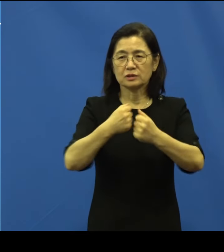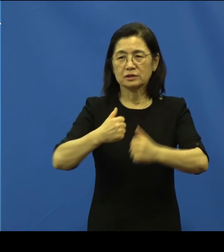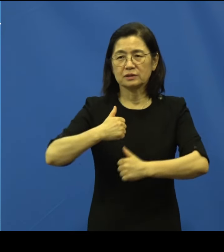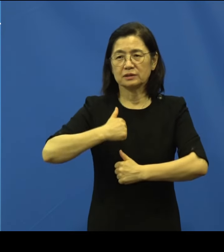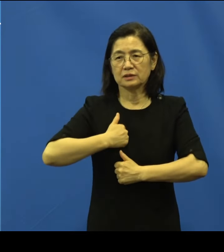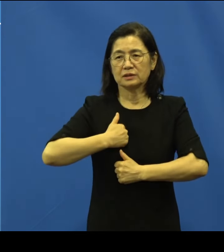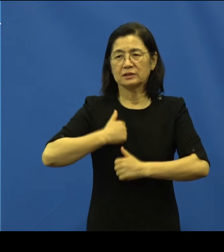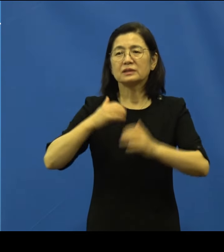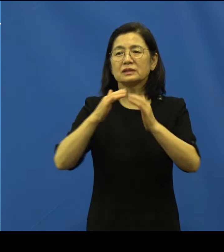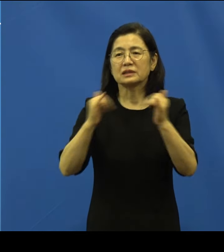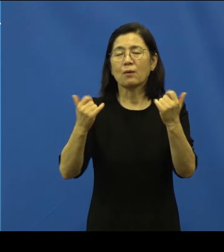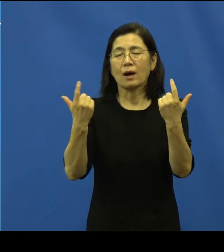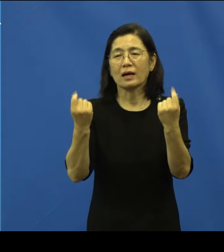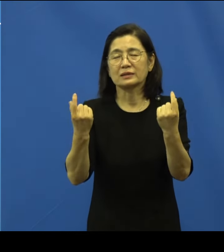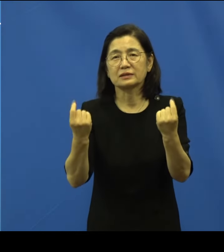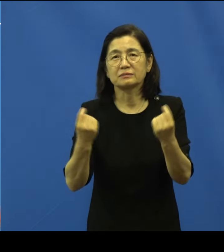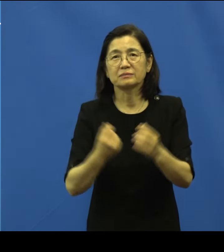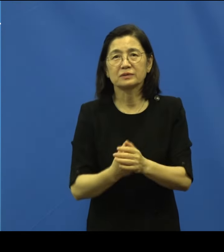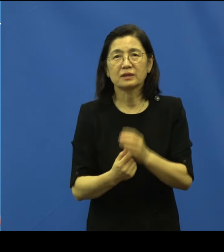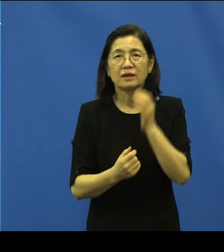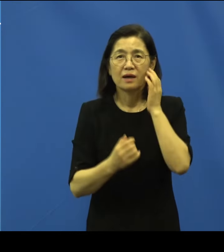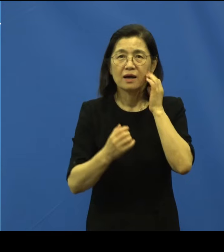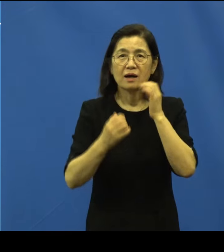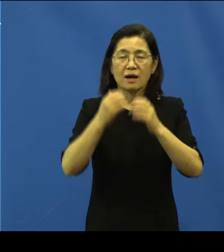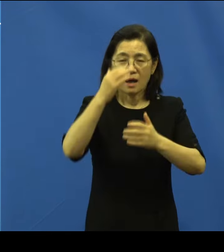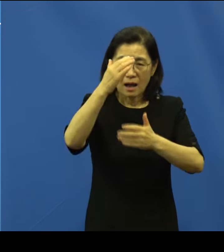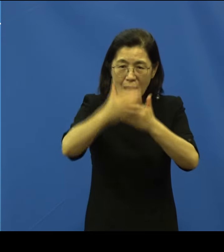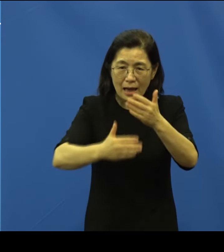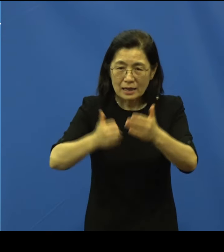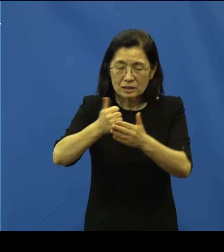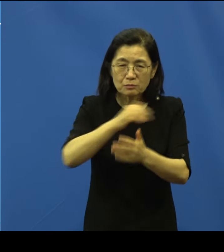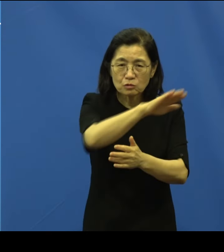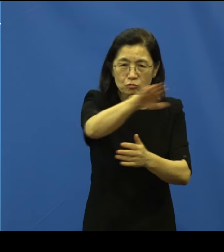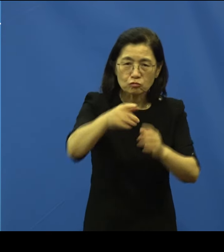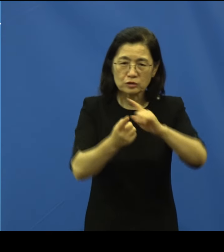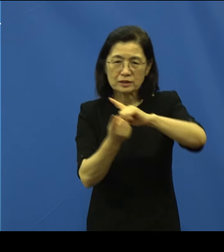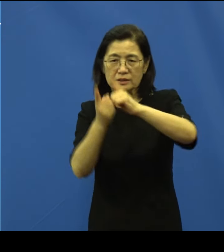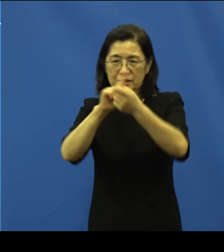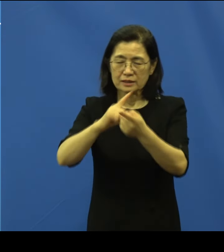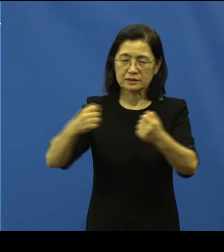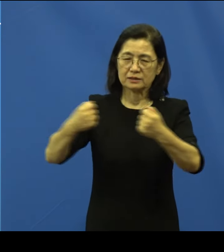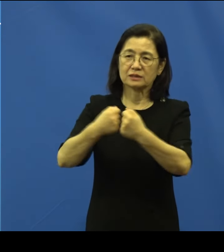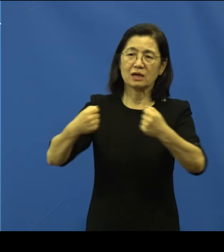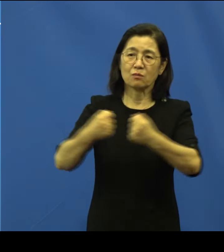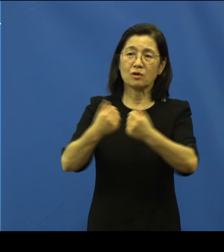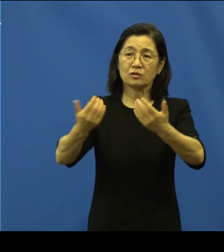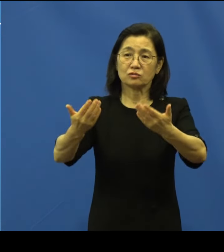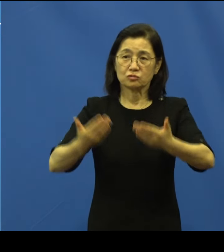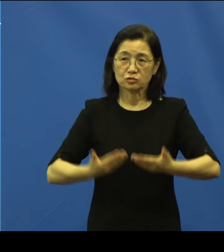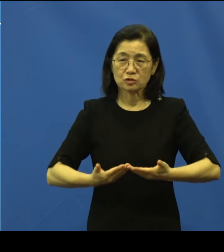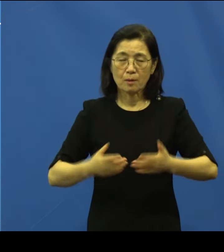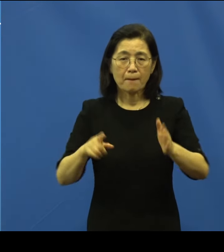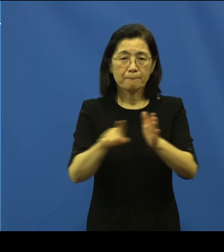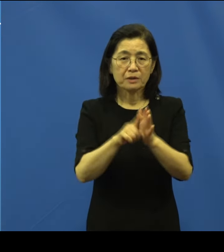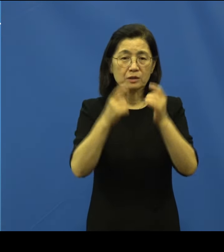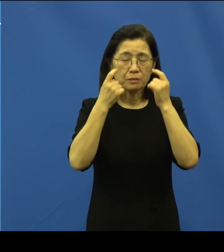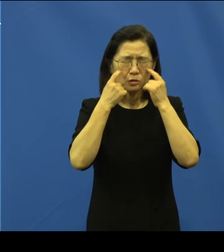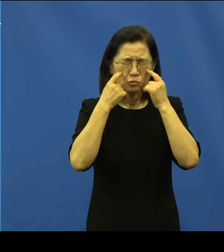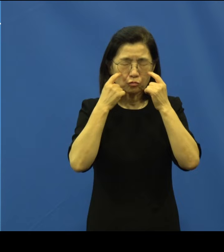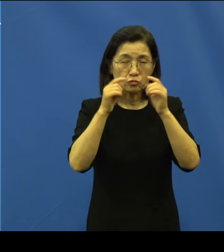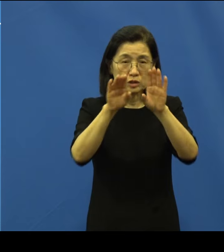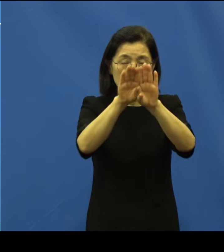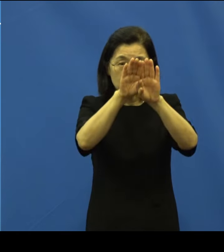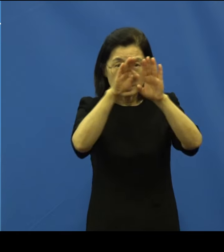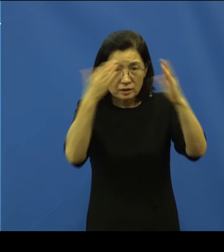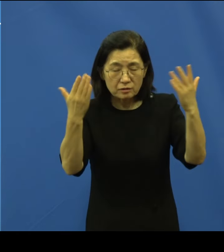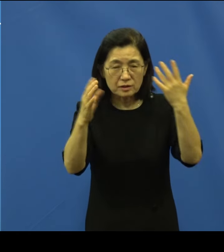하나님이 여러분들의 영안을 열어주시기를 바랍니다. 우리를 대신 싸우시는 하나님을 보라는 거예요. 믿음의 눈이 열리면 신기한 일이 일어납니다.